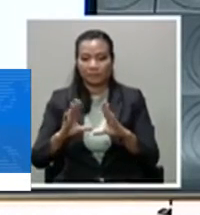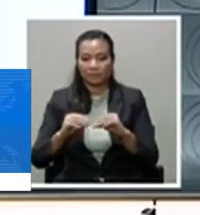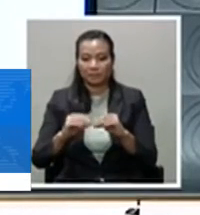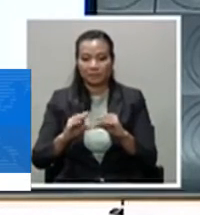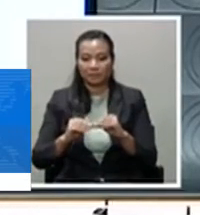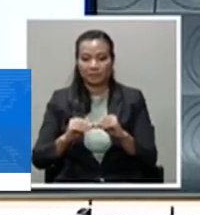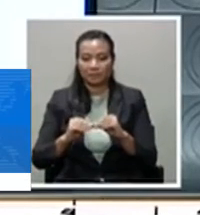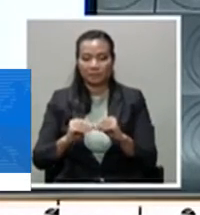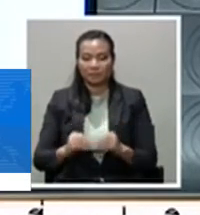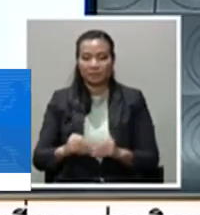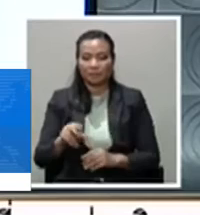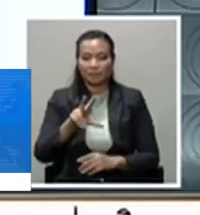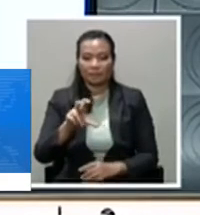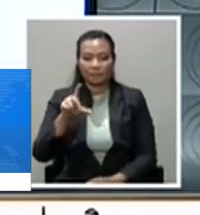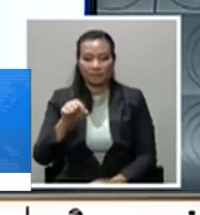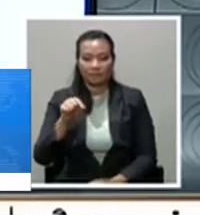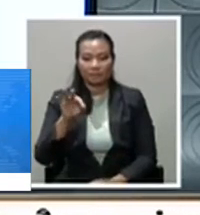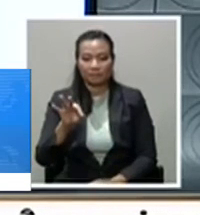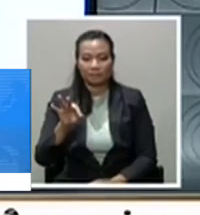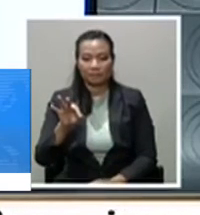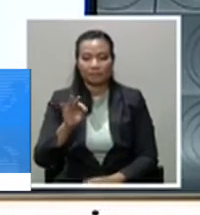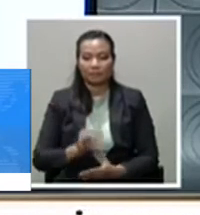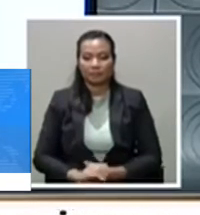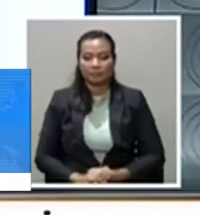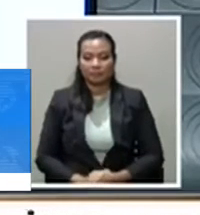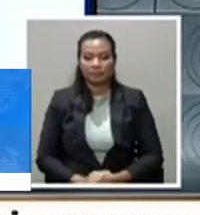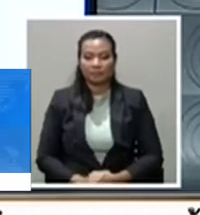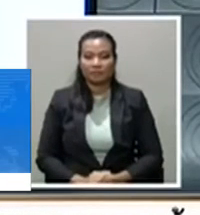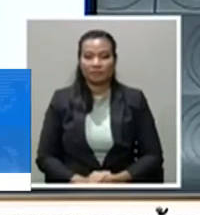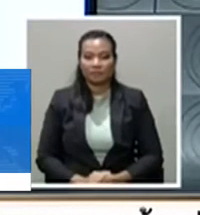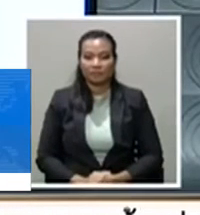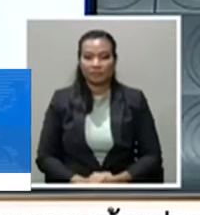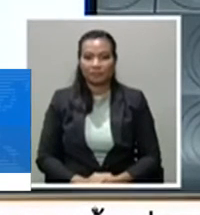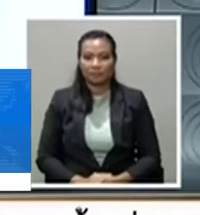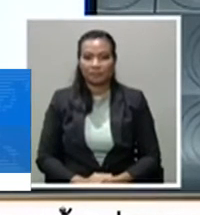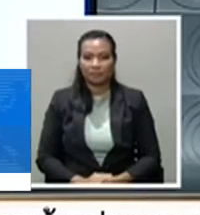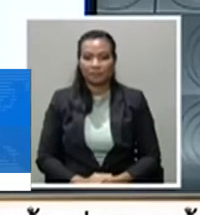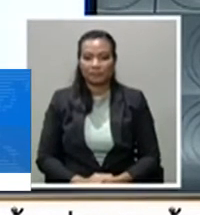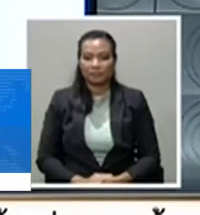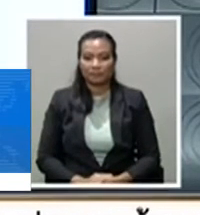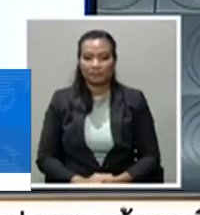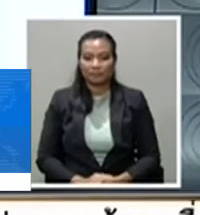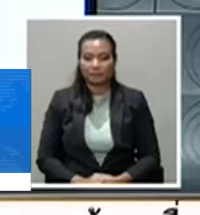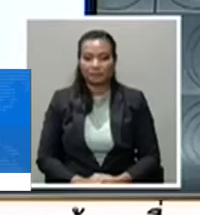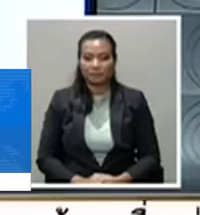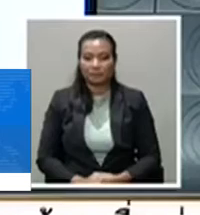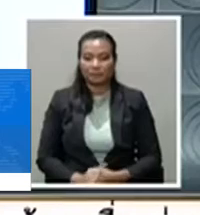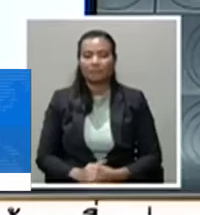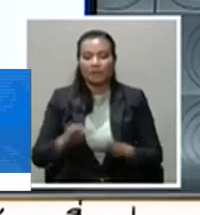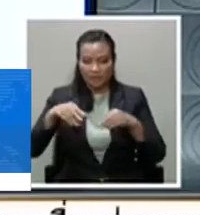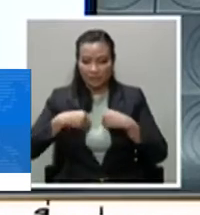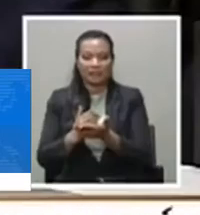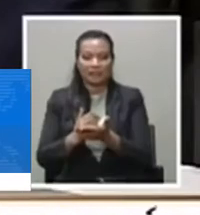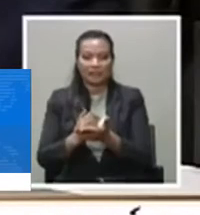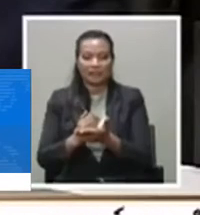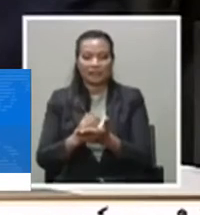าจากสสพรรคเสรีรวมไทยด้วยกันอีก2เสียงและมาจากสสพรรคเพื่อไทยอีก2เสียงคะแนน